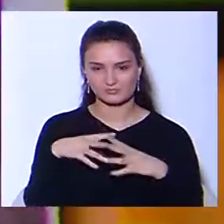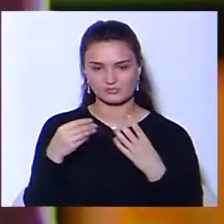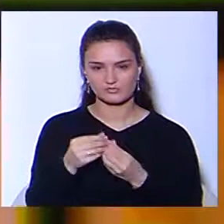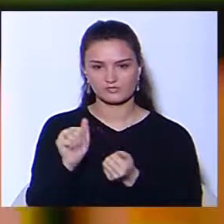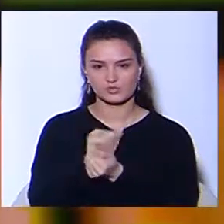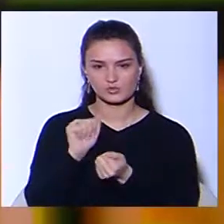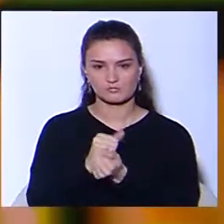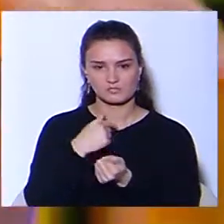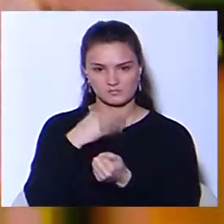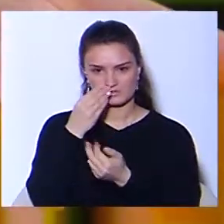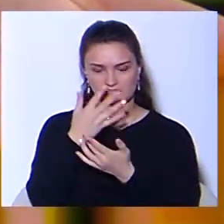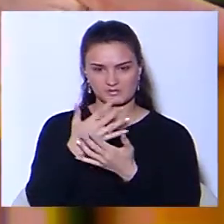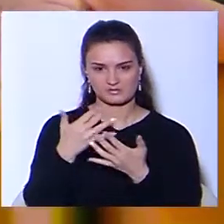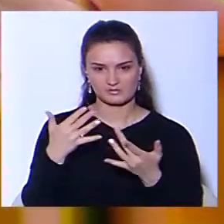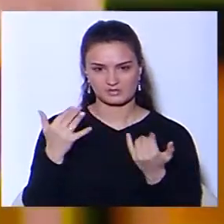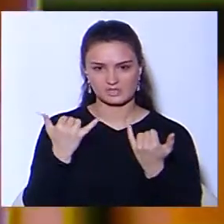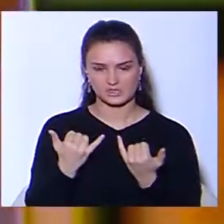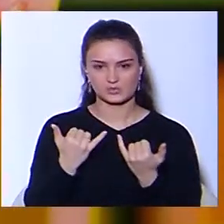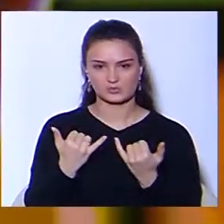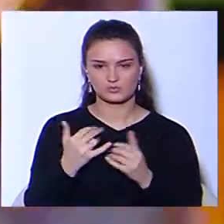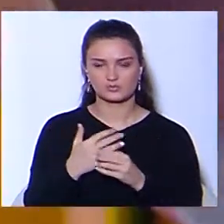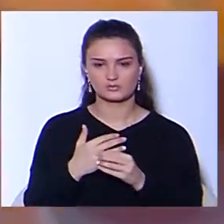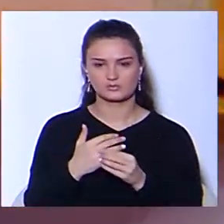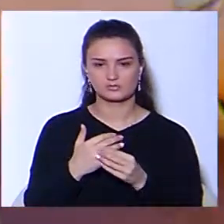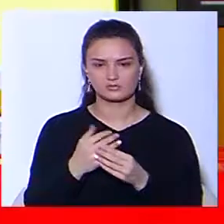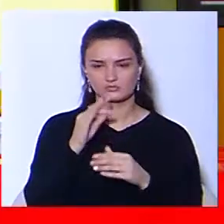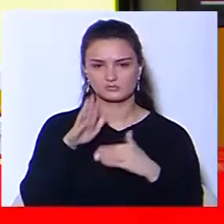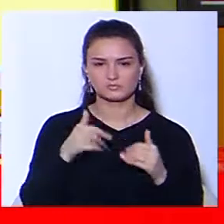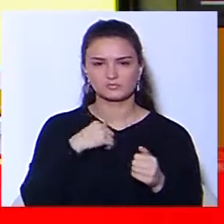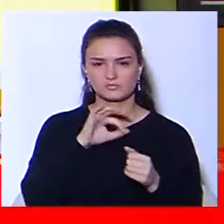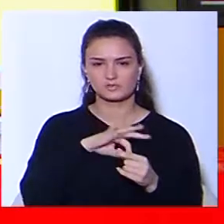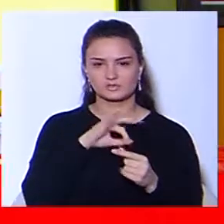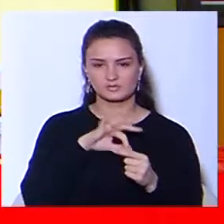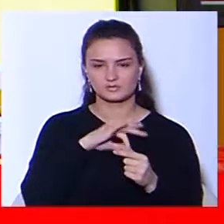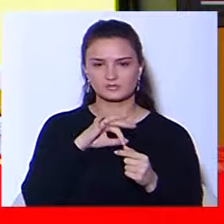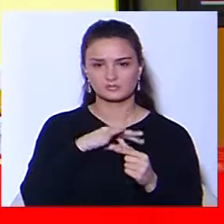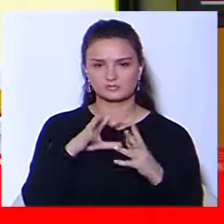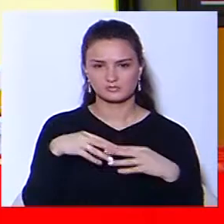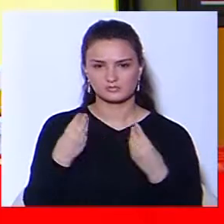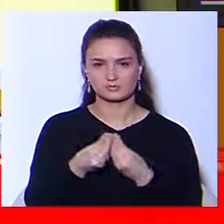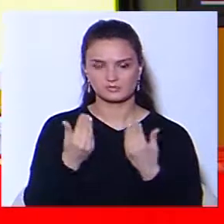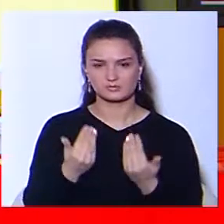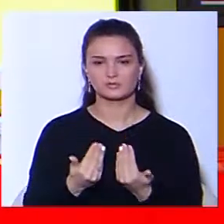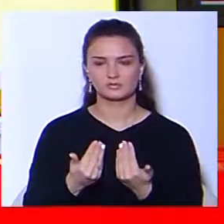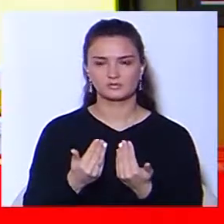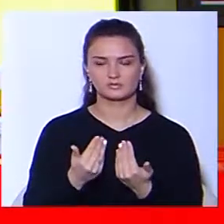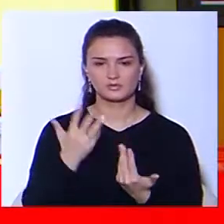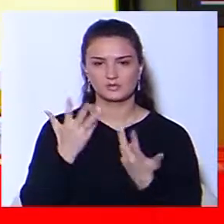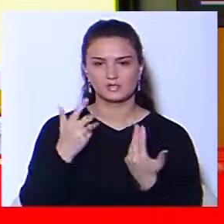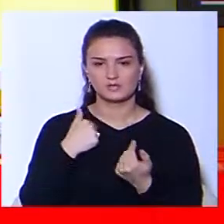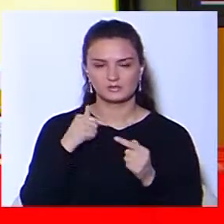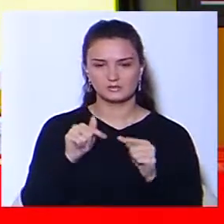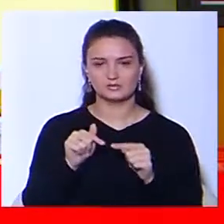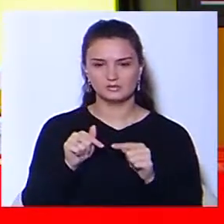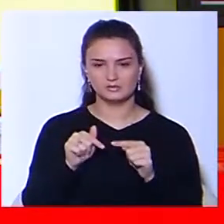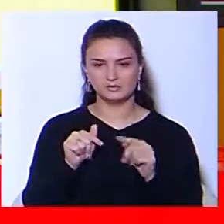ვაშრობ მწვანილს სეზონურად, რომელსაც შემდეგ ვიყენებ, ცხადია საოჯახო დანიშნულებით, და თუ ჩვენ ამას,